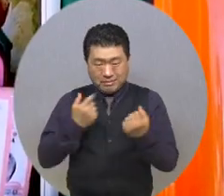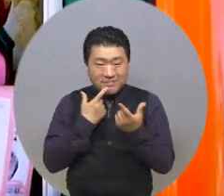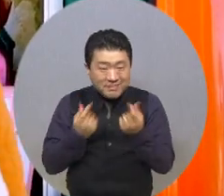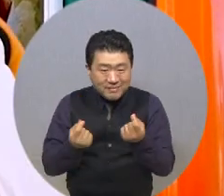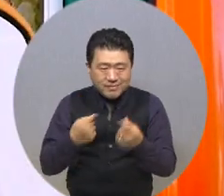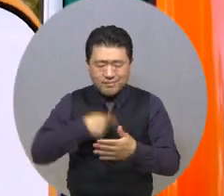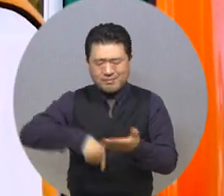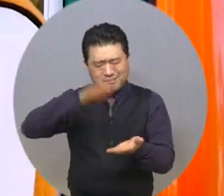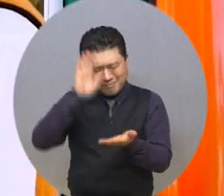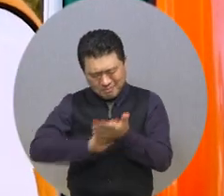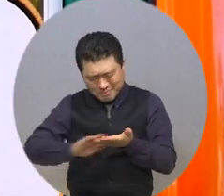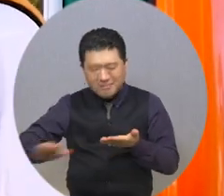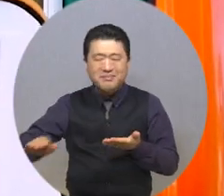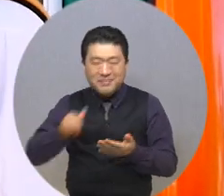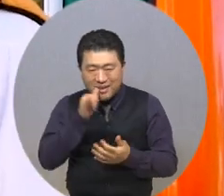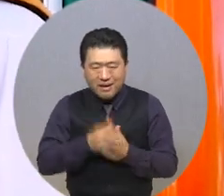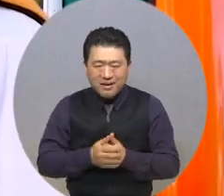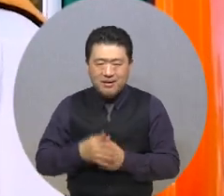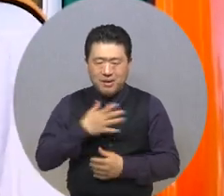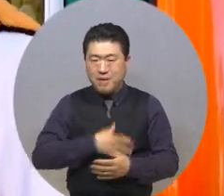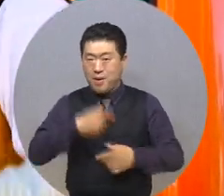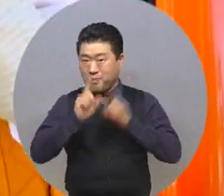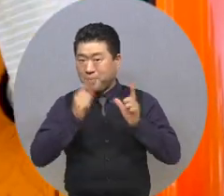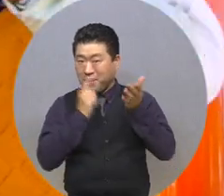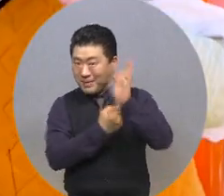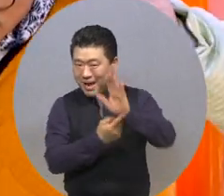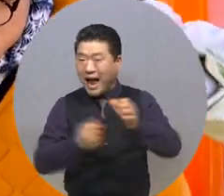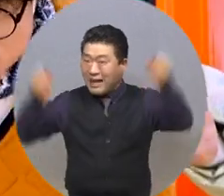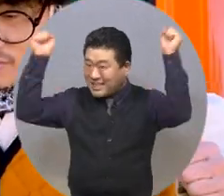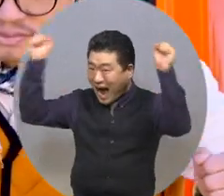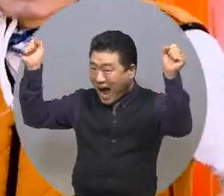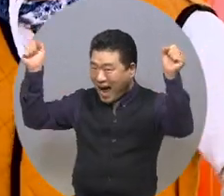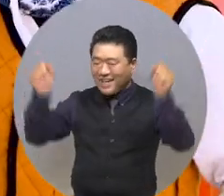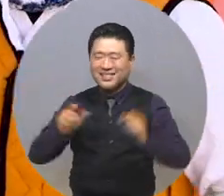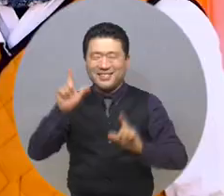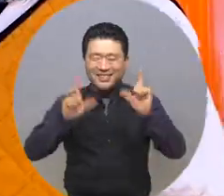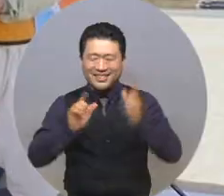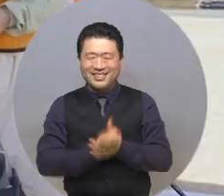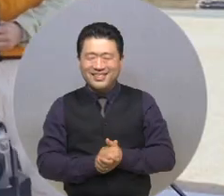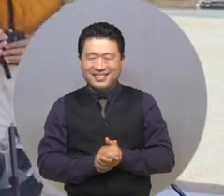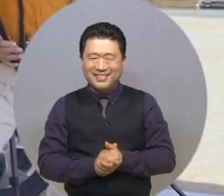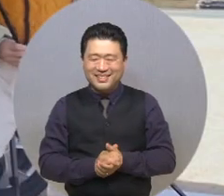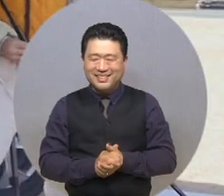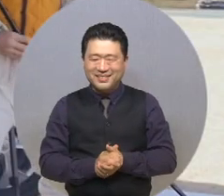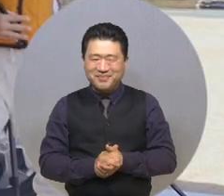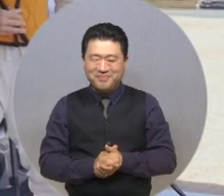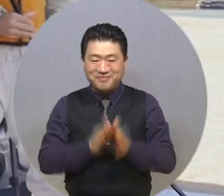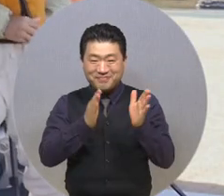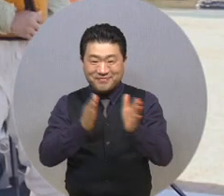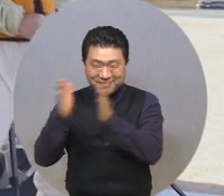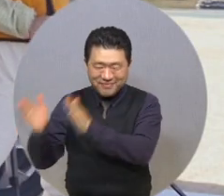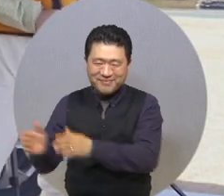뭐 속이 확 풀린다. 이걸 몸으로 헷 둘 셋 넷. 아자 아자. 자 이번에는요 토방